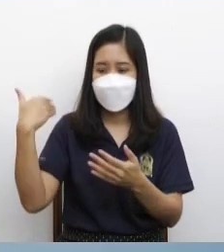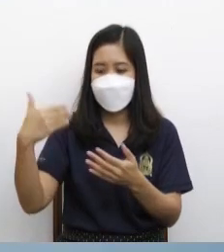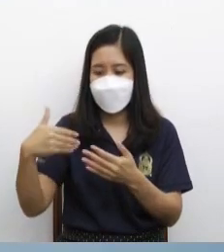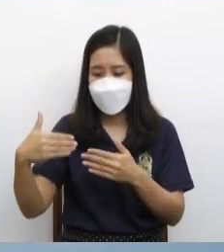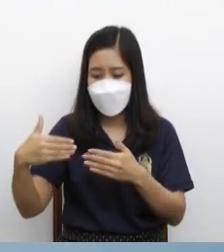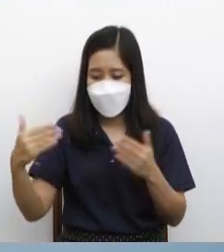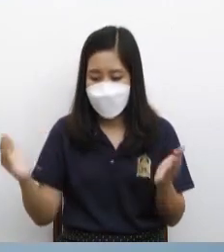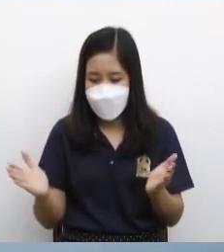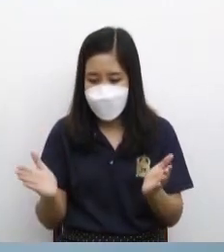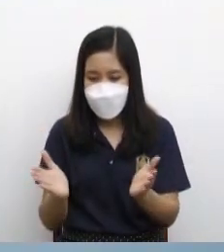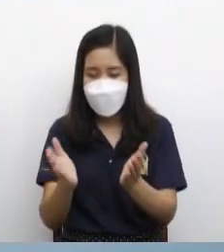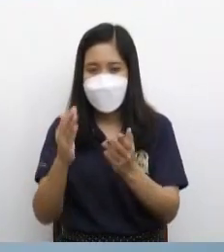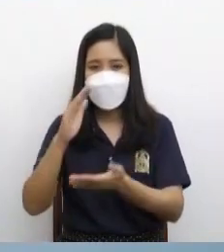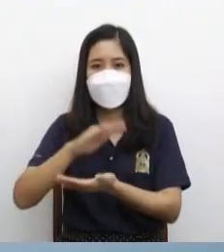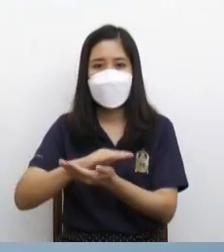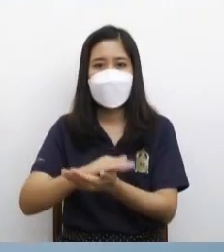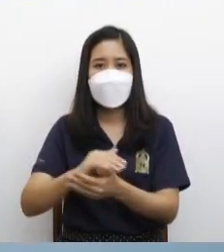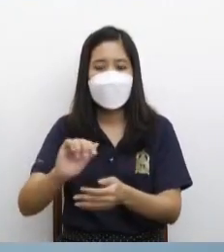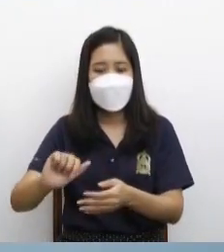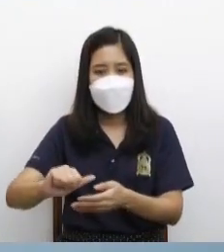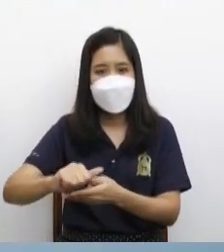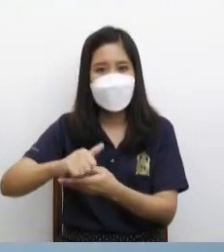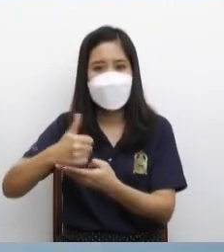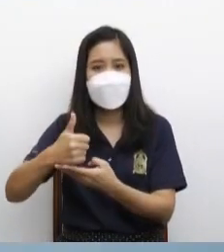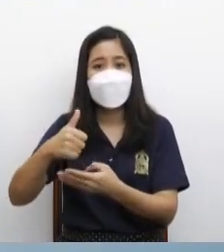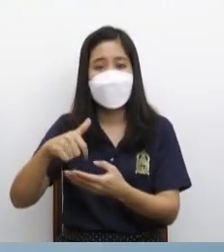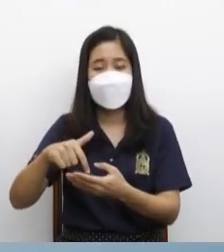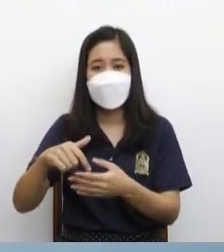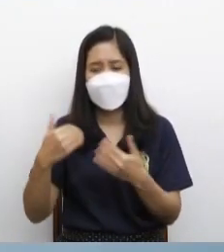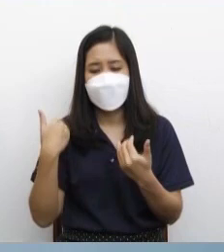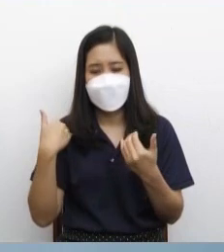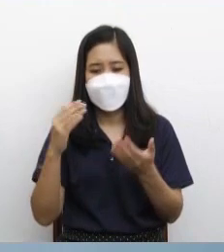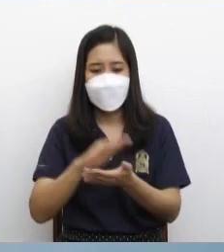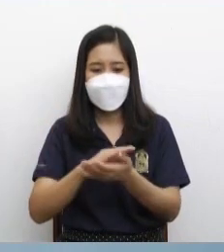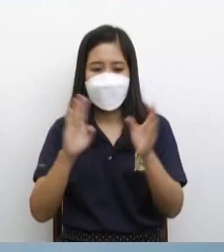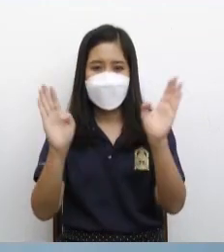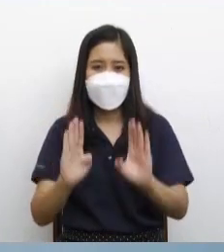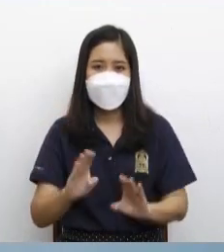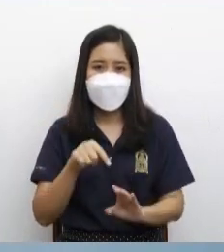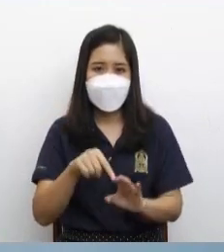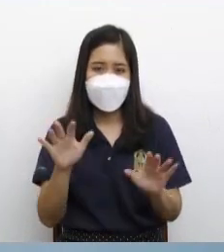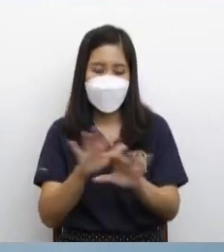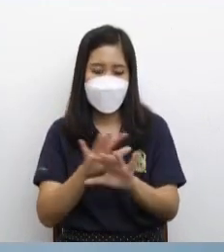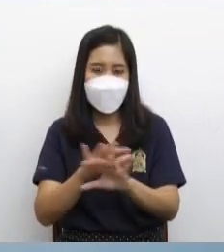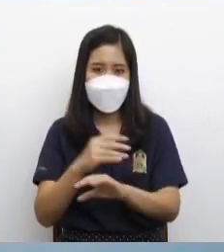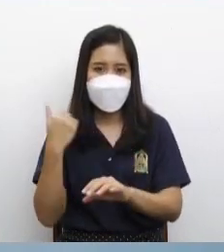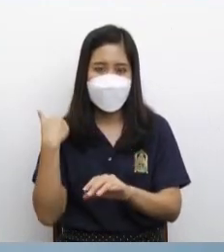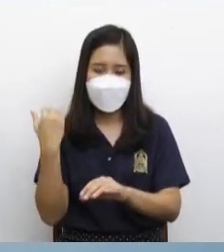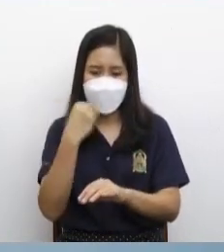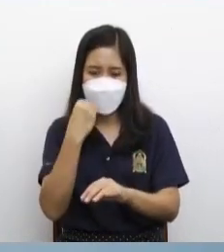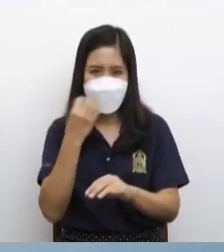ได้อย่างมีประสิทธิภาพวันนี้ก็ขอนะอาจจะมีโรงเรียนลักษณะแบบนี้อยู่ทั่วไปในประเทศไทยเราคนย่อมีอีกหลายโรง